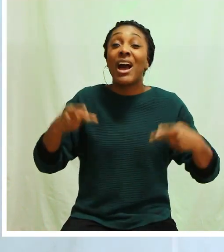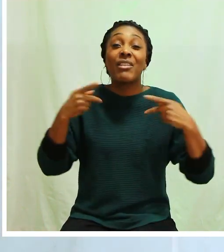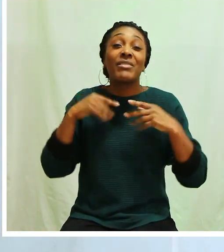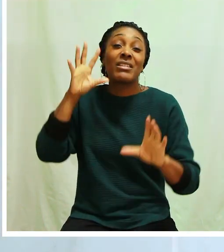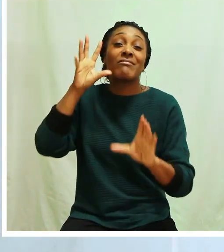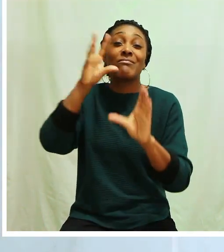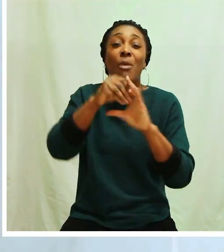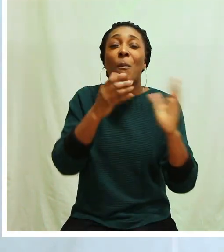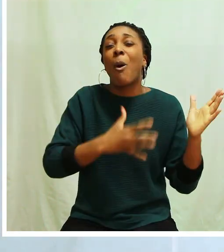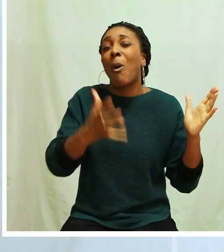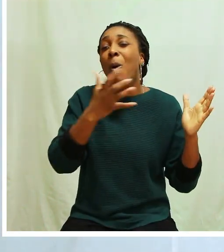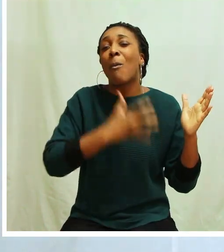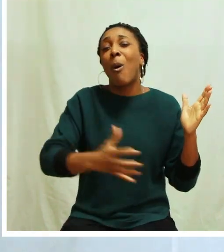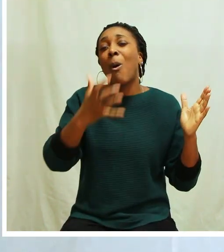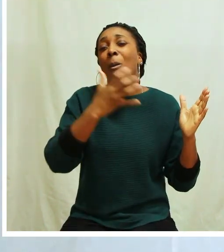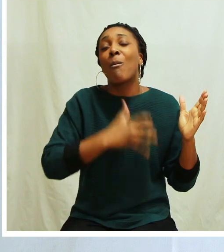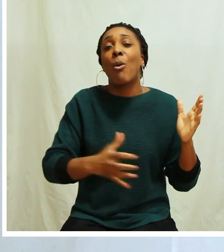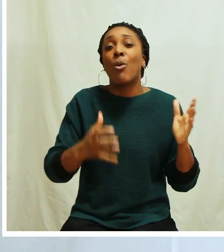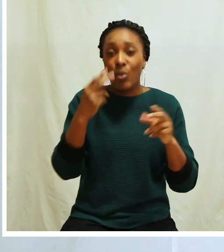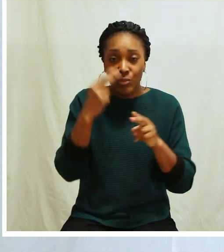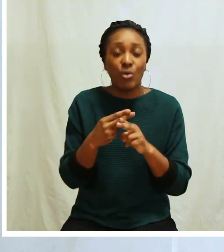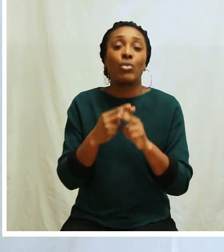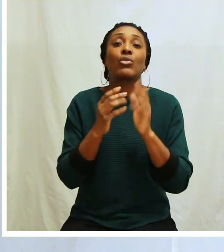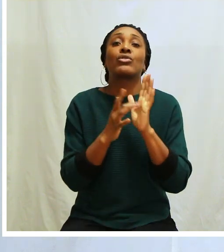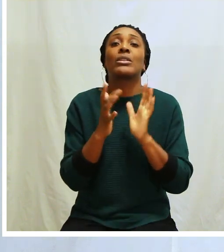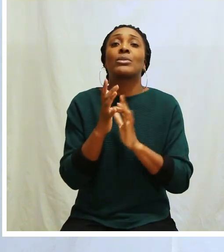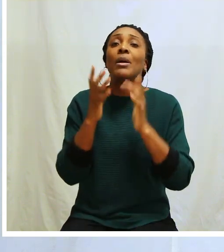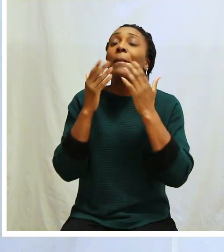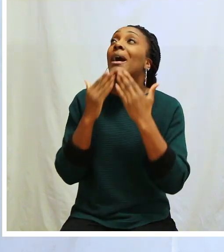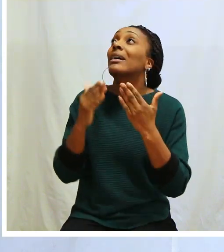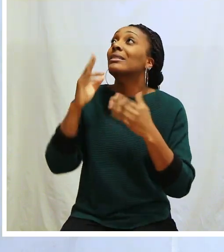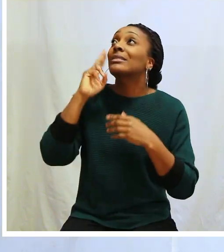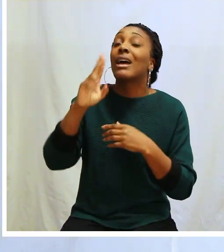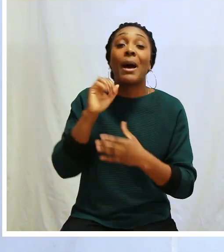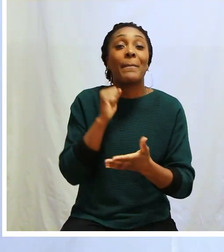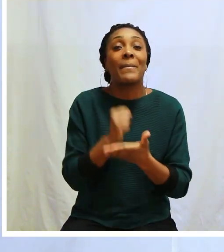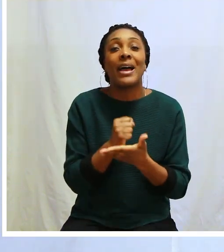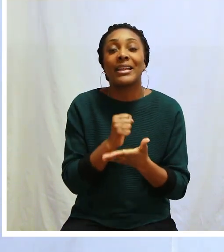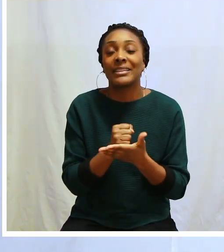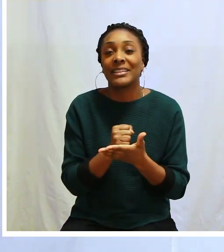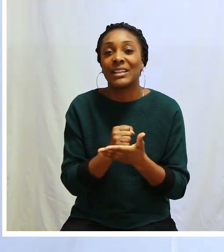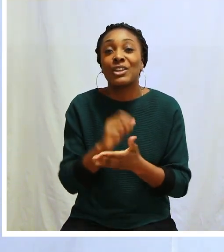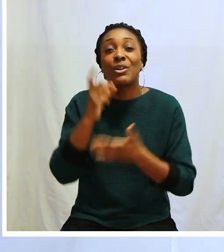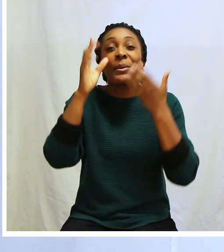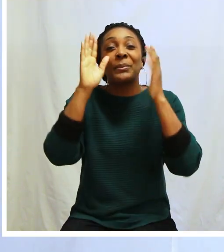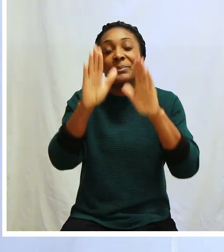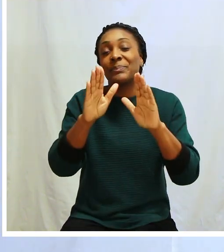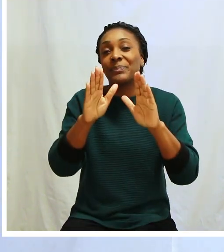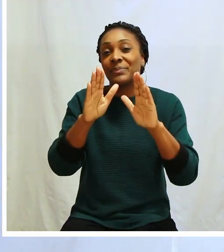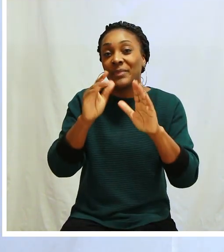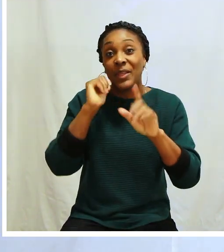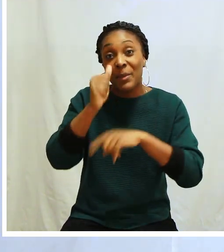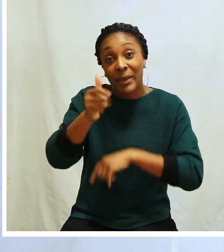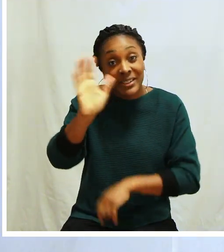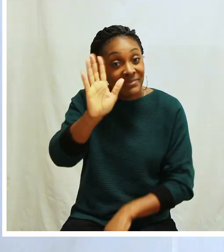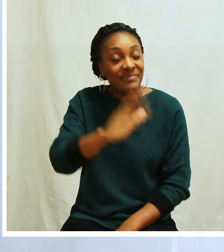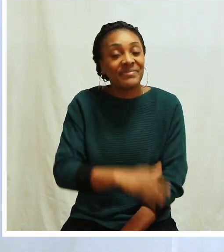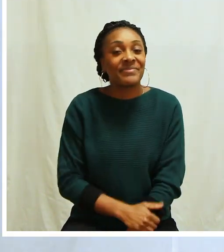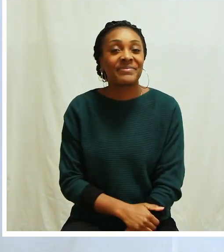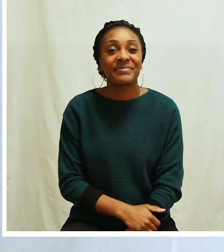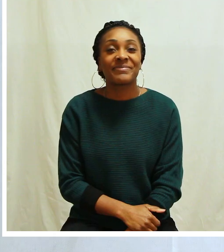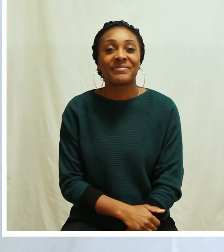en abondance dans leur cœur, dans le nom de Jésus. Merci Seigneur. Amen. Que Dieu vous bénisse. On se retrouve demain.